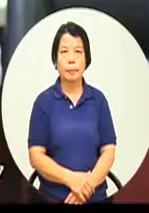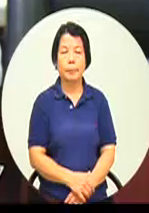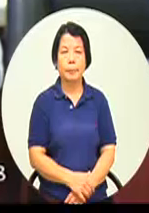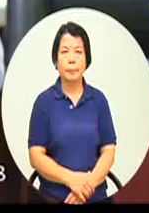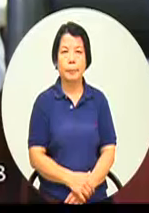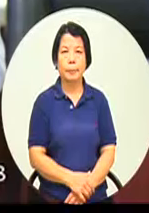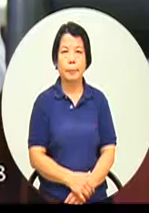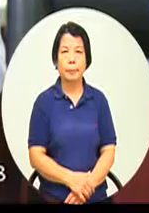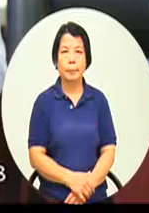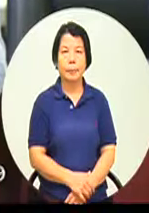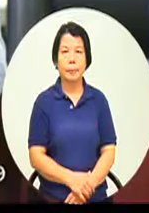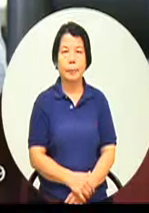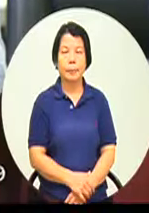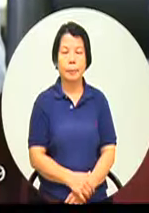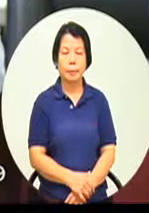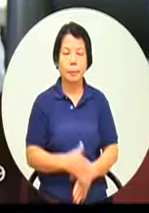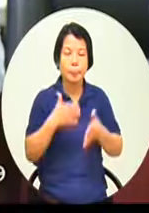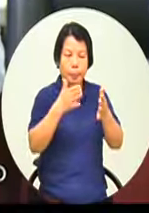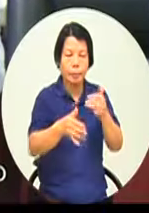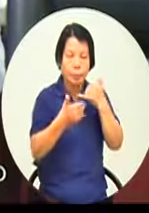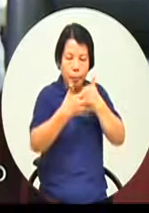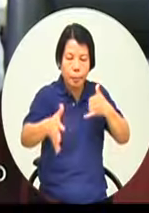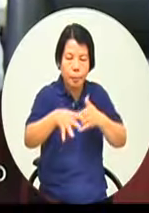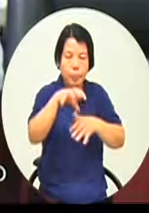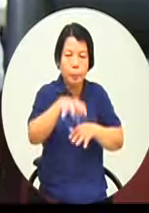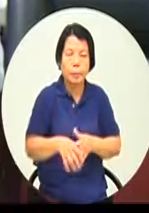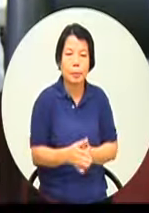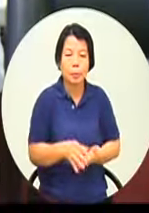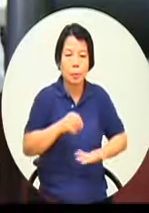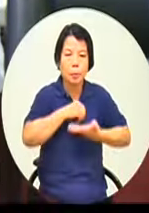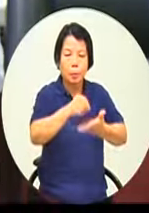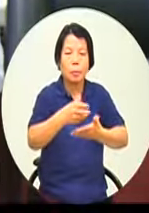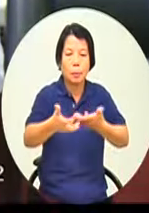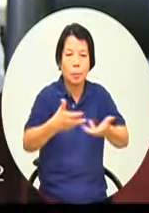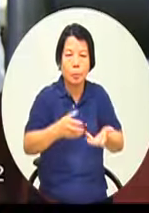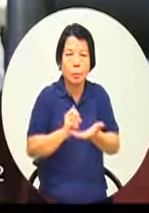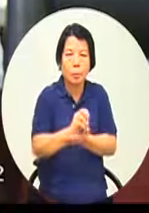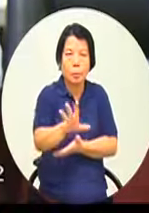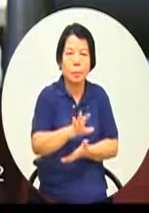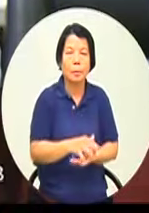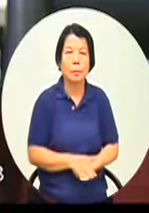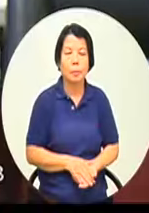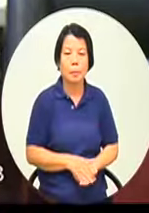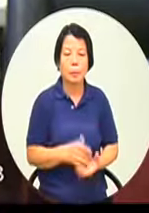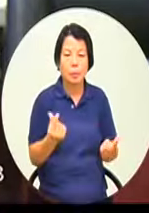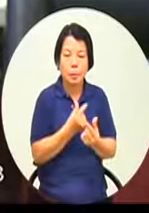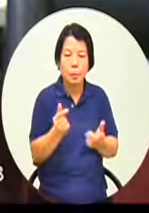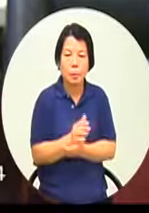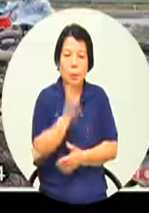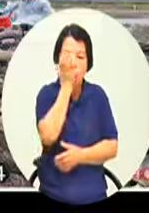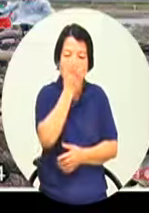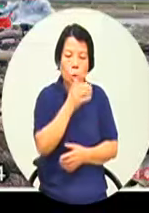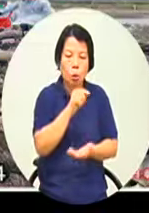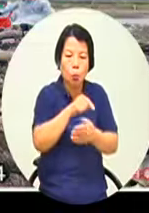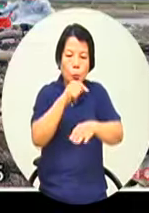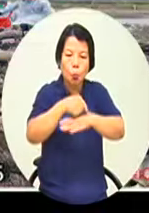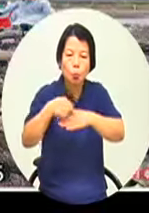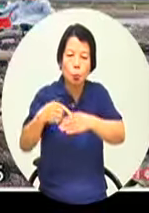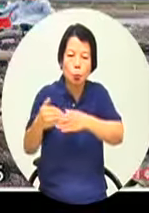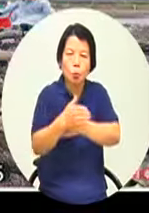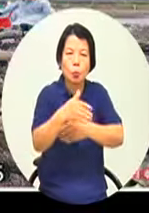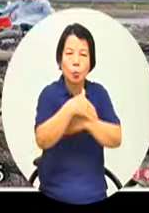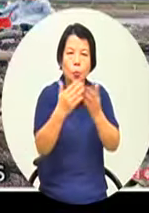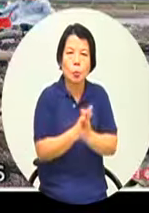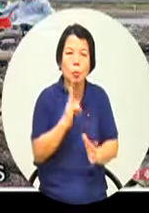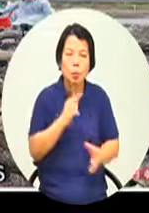那我们的针对我们海洋局提出我们业务报告资讯像石斑鱼产业快被我们大陆